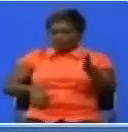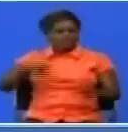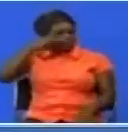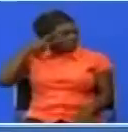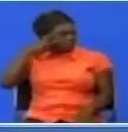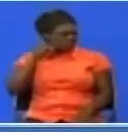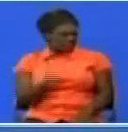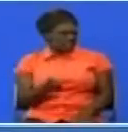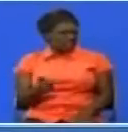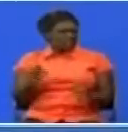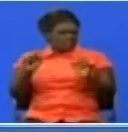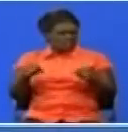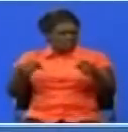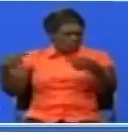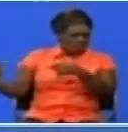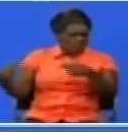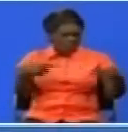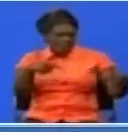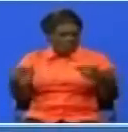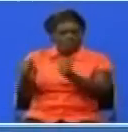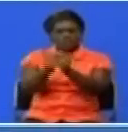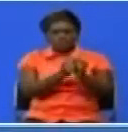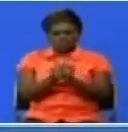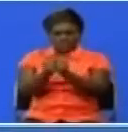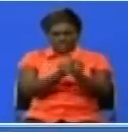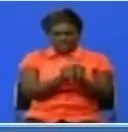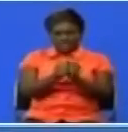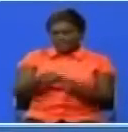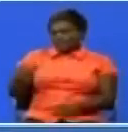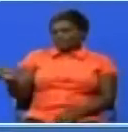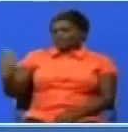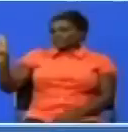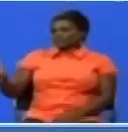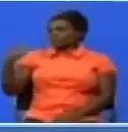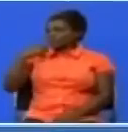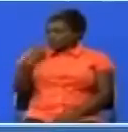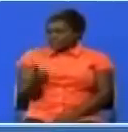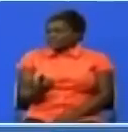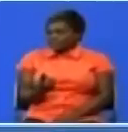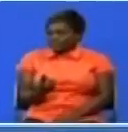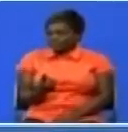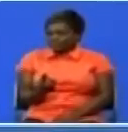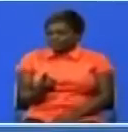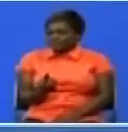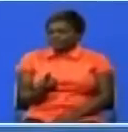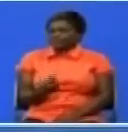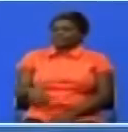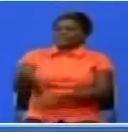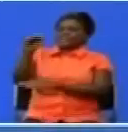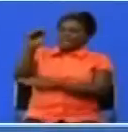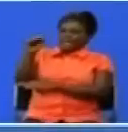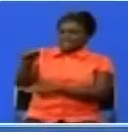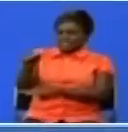jambo ambalo tunafaa kupigana sote, na usemi wake Rais Kenyatta ni kwamba kama wito ulivyotolewa